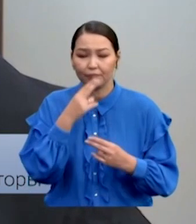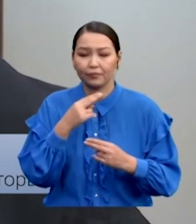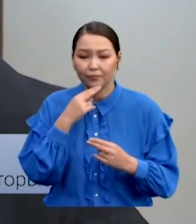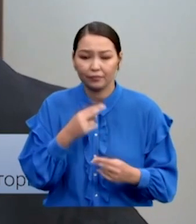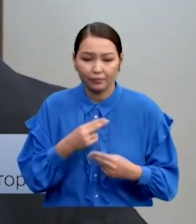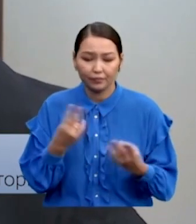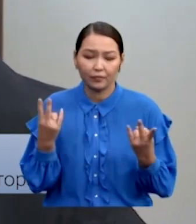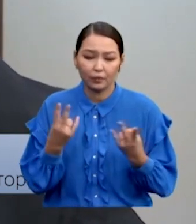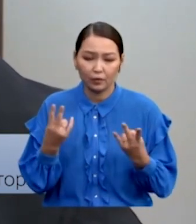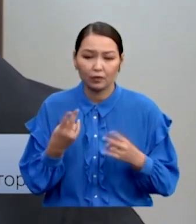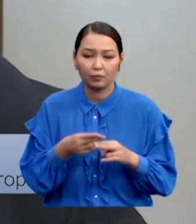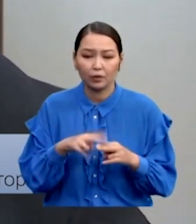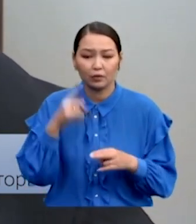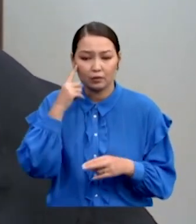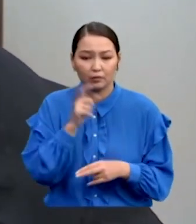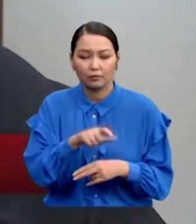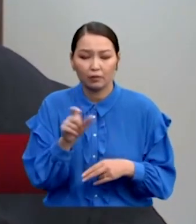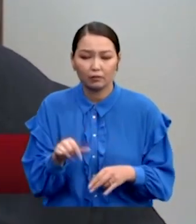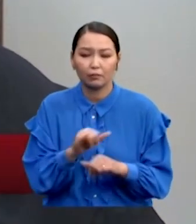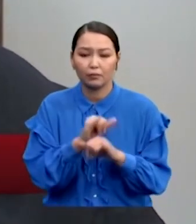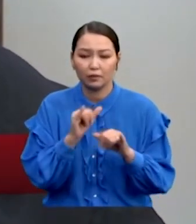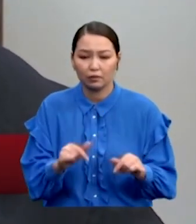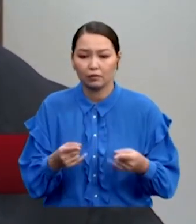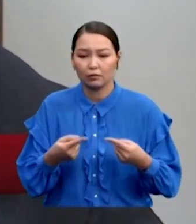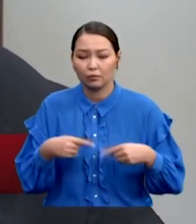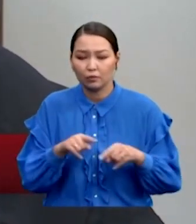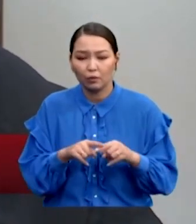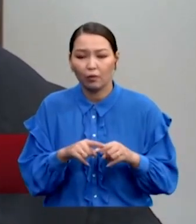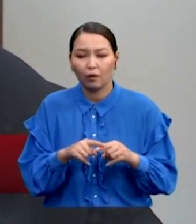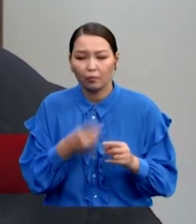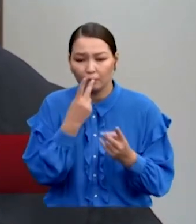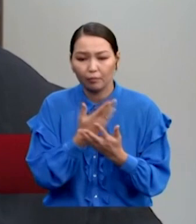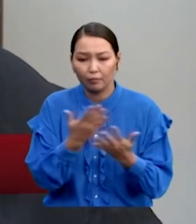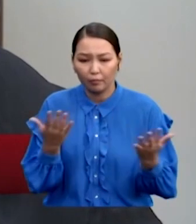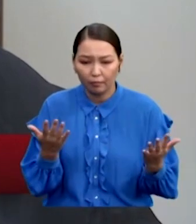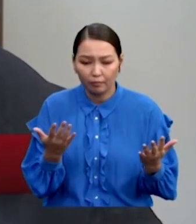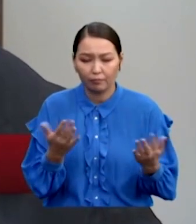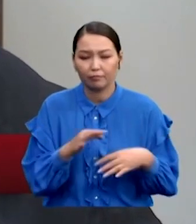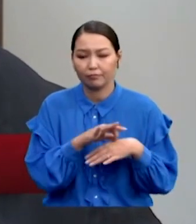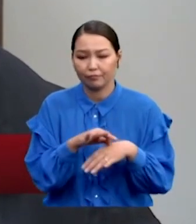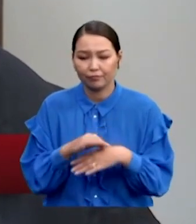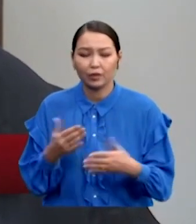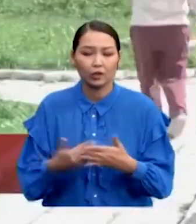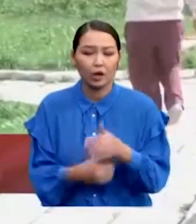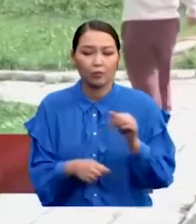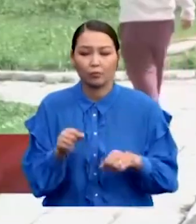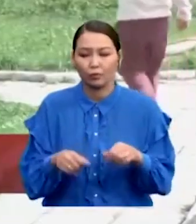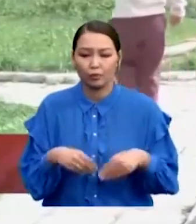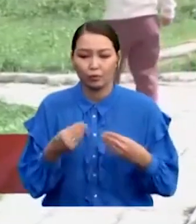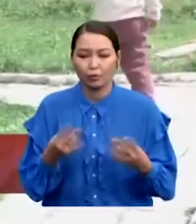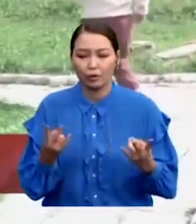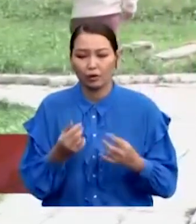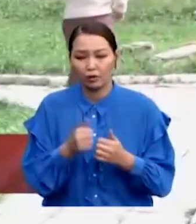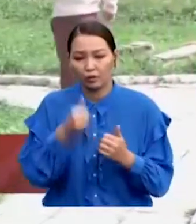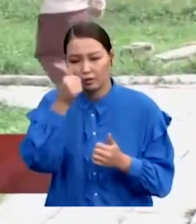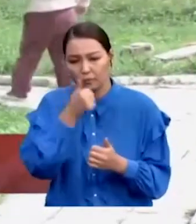аударсақ деп ойлаймыз. Сол адамды дамыту, қоғамға шығару, оған жаңа мүмкіндіктер беру. Бұл